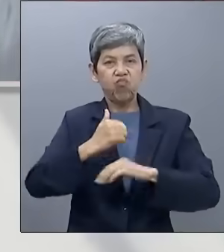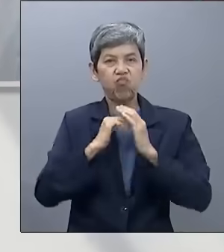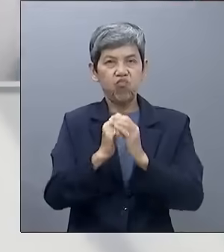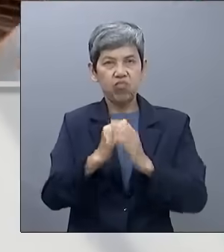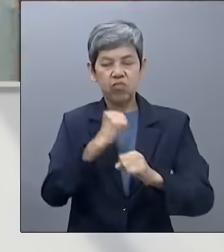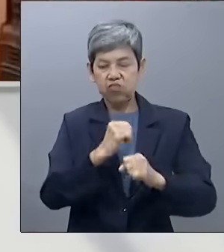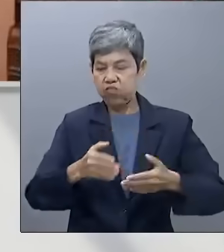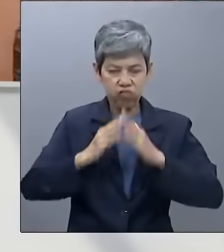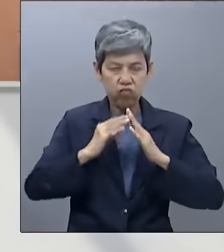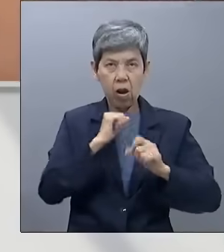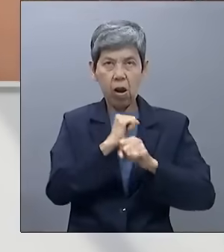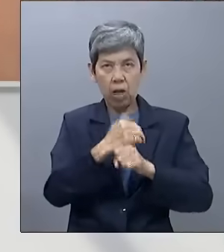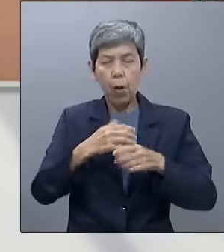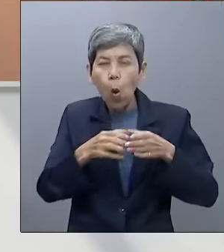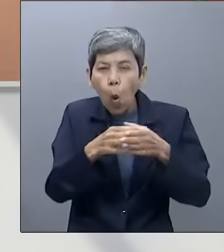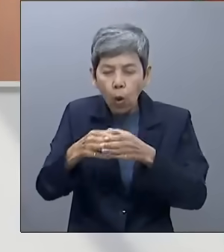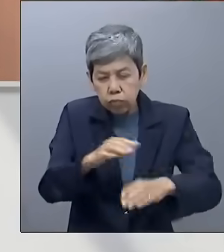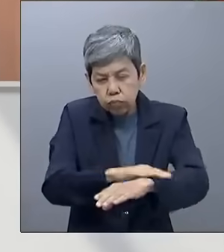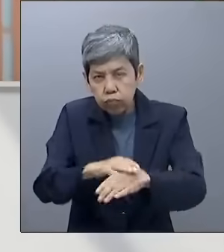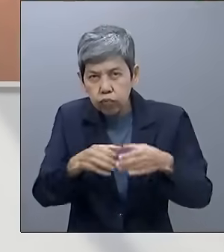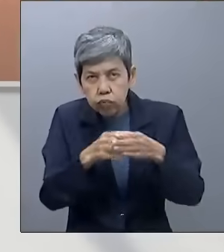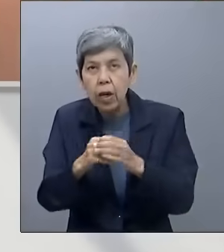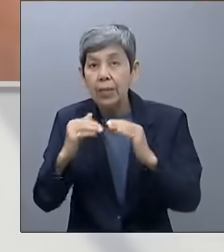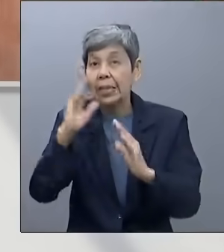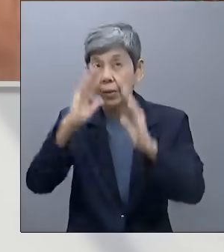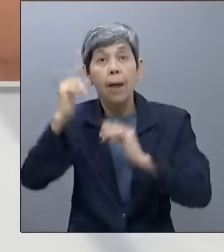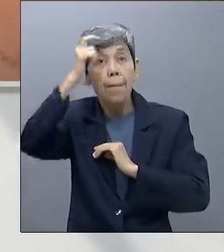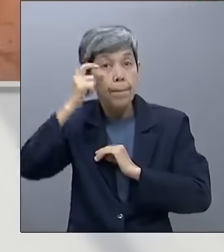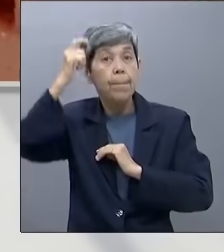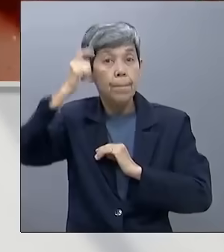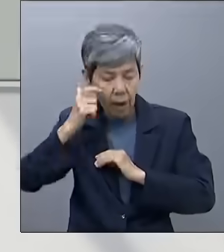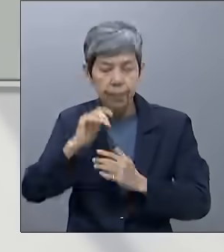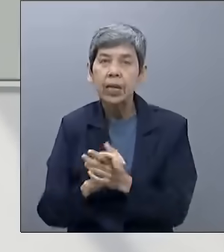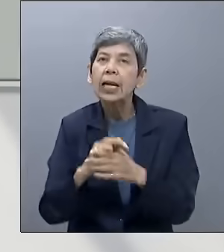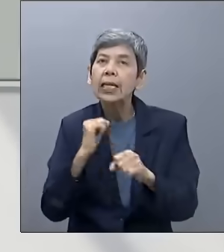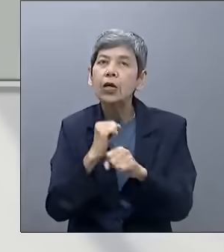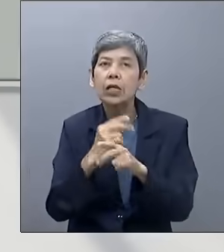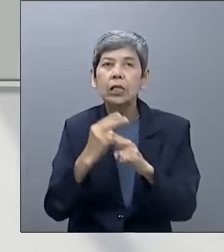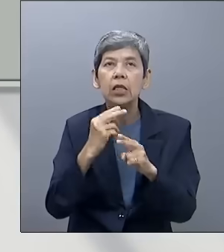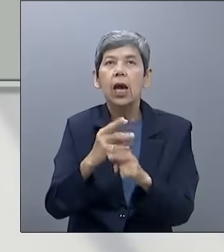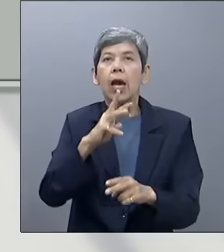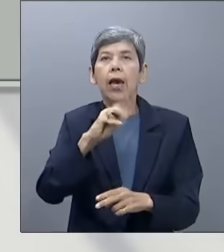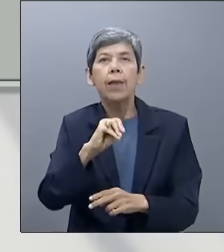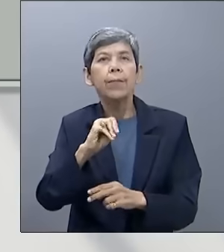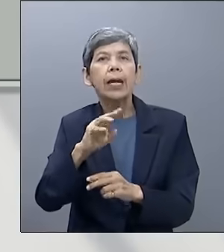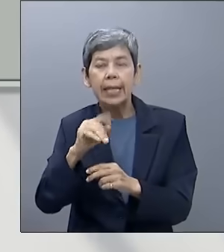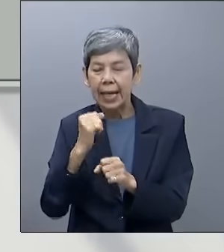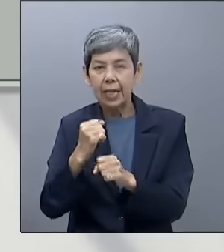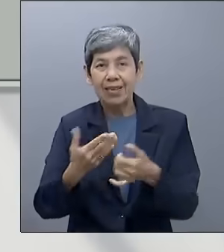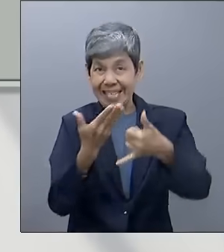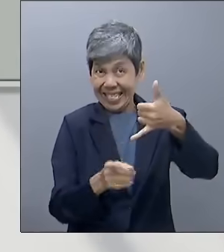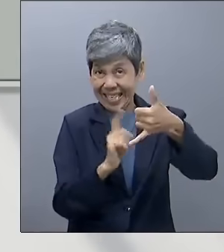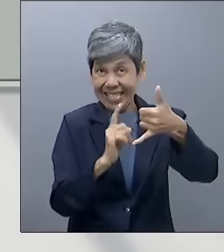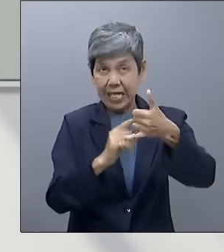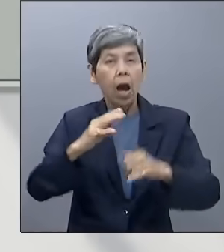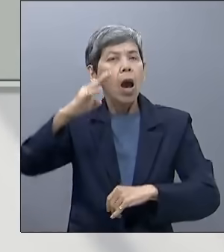ผู้ก่อตั้งกลุ่มพันธมิตรประชาธิปไตยเมียนมาร์นะคะซึ่งเรียกกันว่า mnd AAนะคะนายเผิงเนี่ยเา